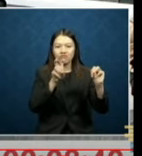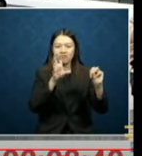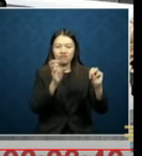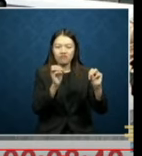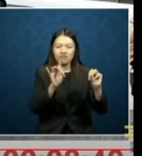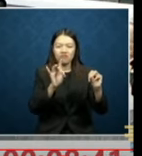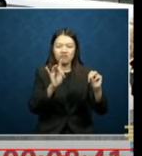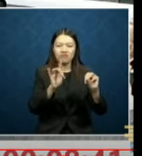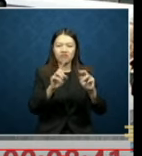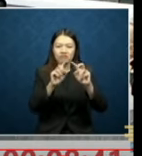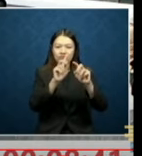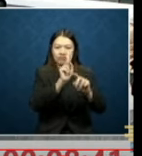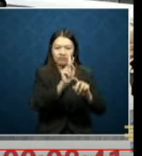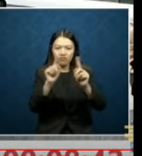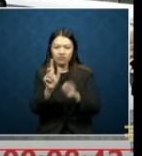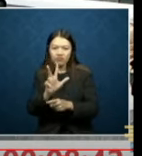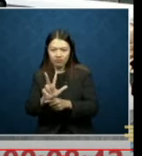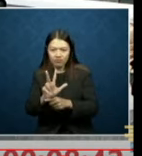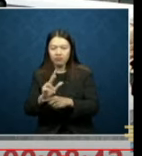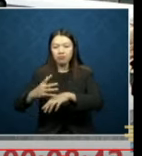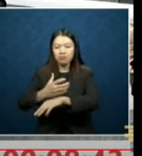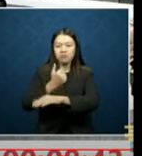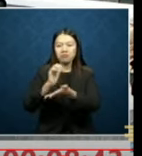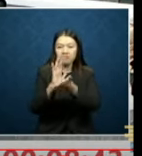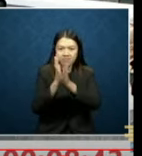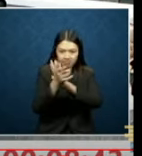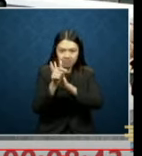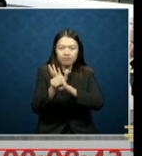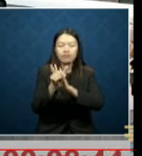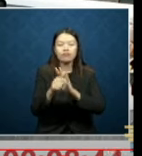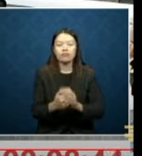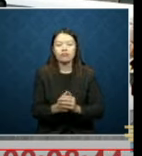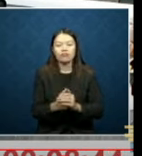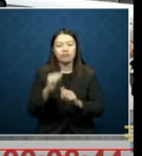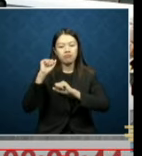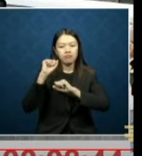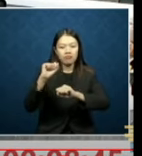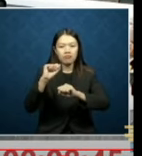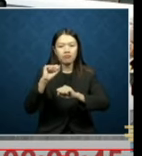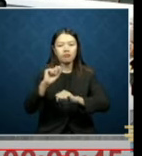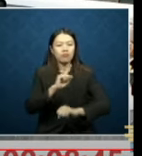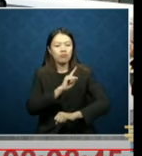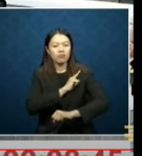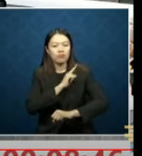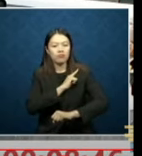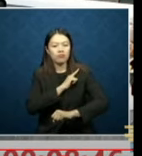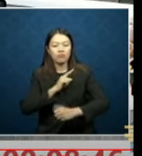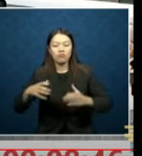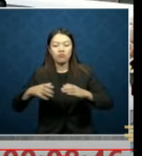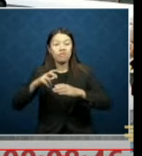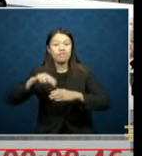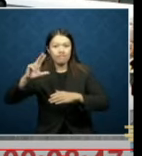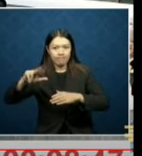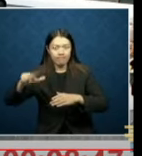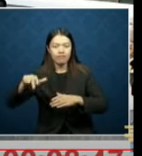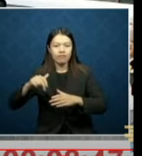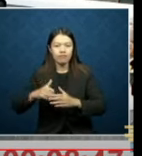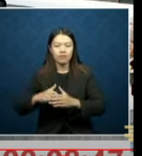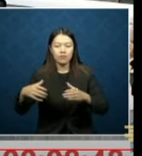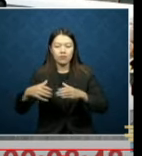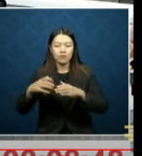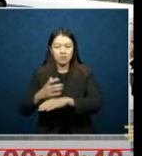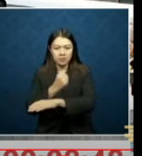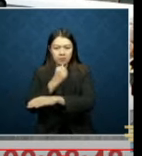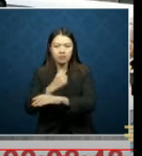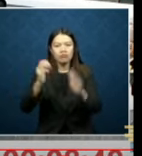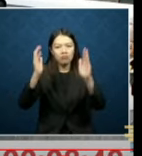านการเมืองวงเล็บ3การปฏิรูปประเทศได้บัญญัติว่าให้มีกลไกความรับผิดชอบของพรรคการเมืองในการประ